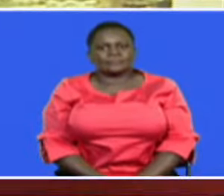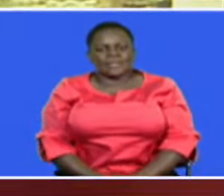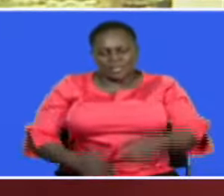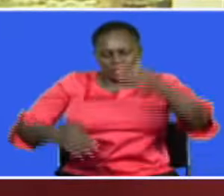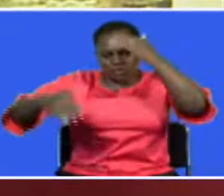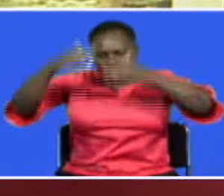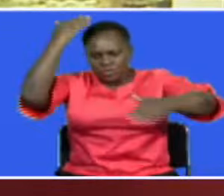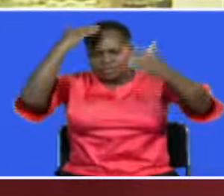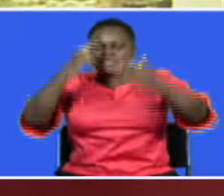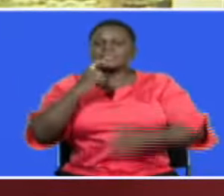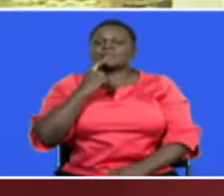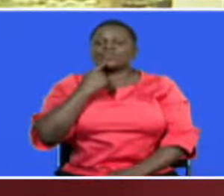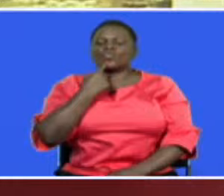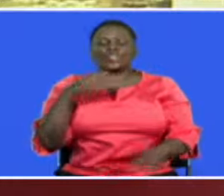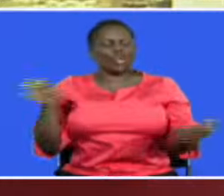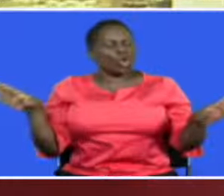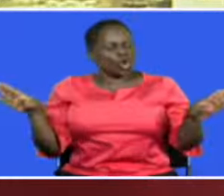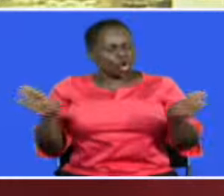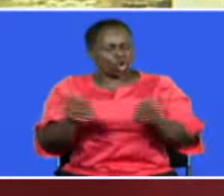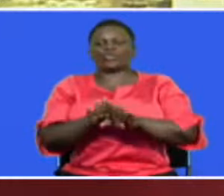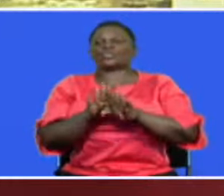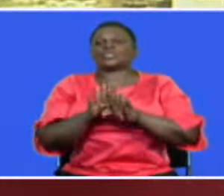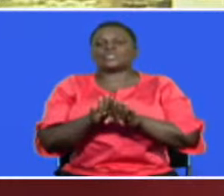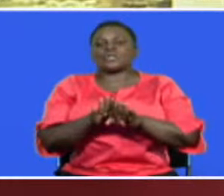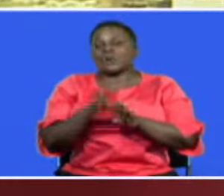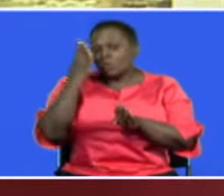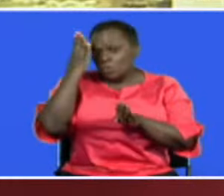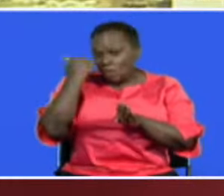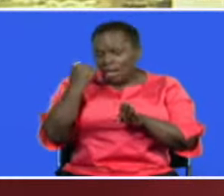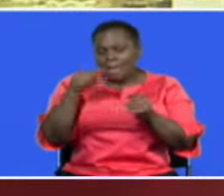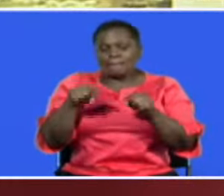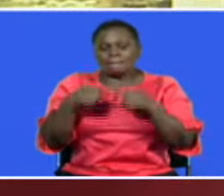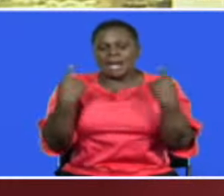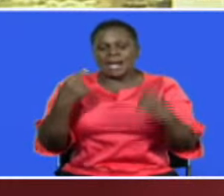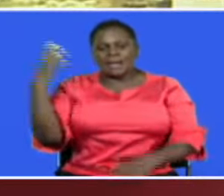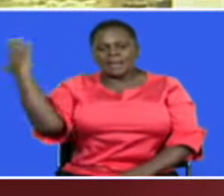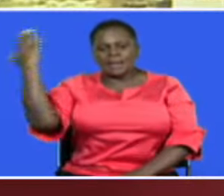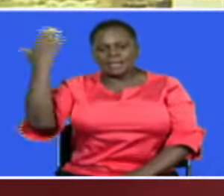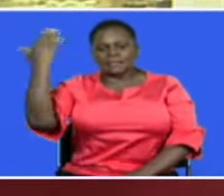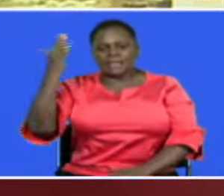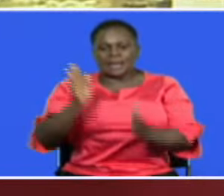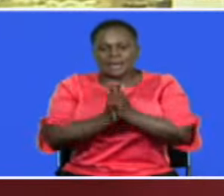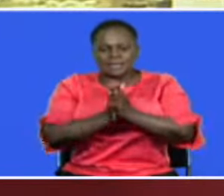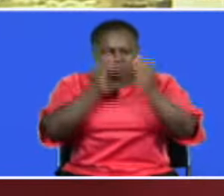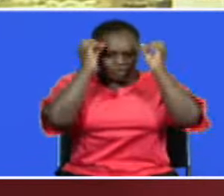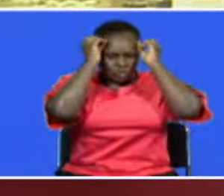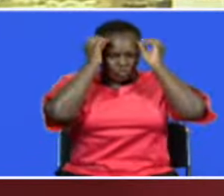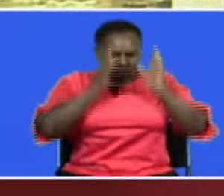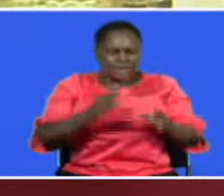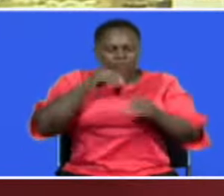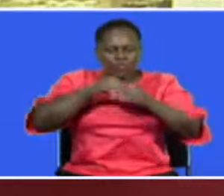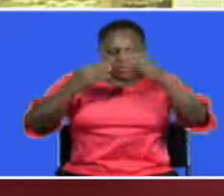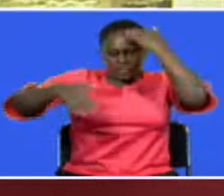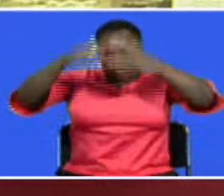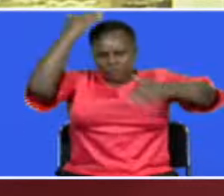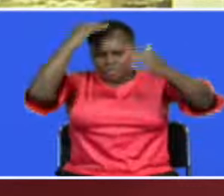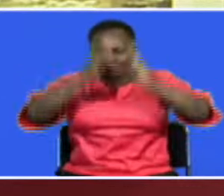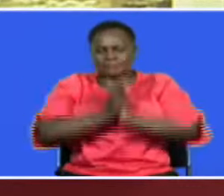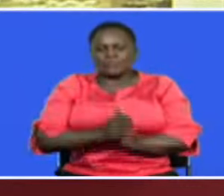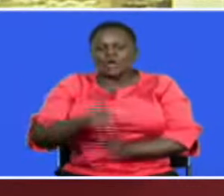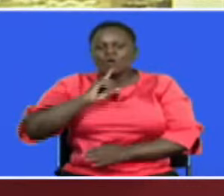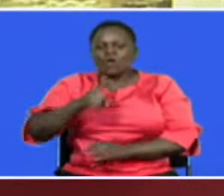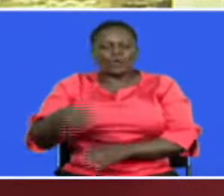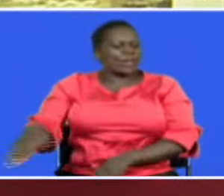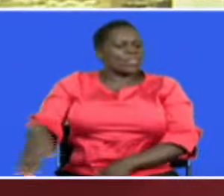Chuo kikuu cha Moi kimefungwa kwa muda usiojulikana kufuatia zogo la wahadhiri na wanafunzi kwenye chuo hicho ambao